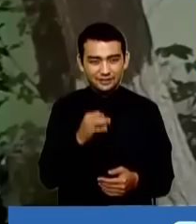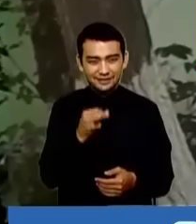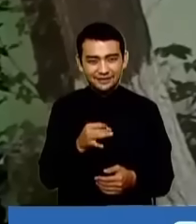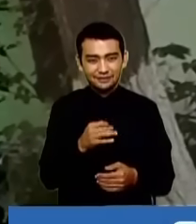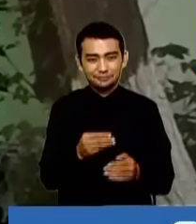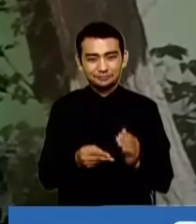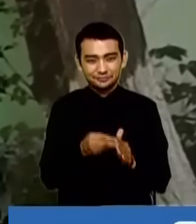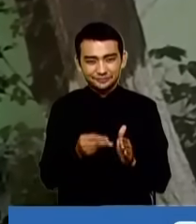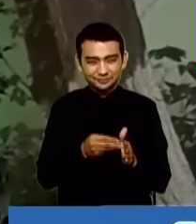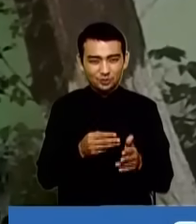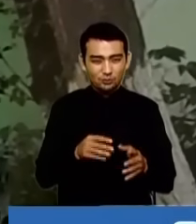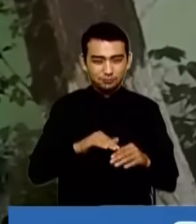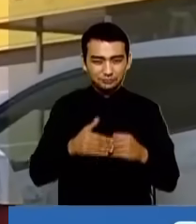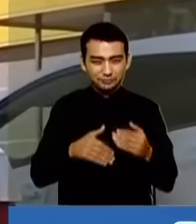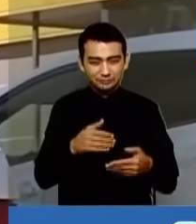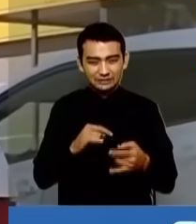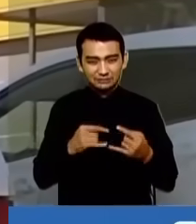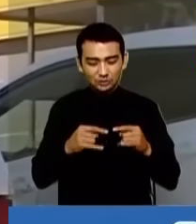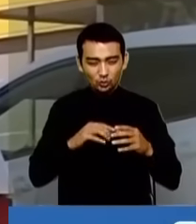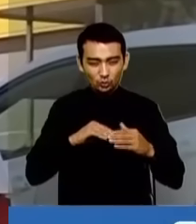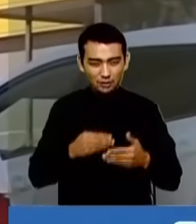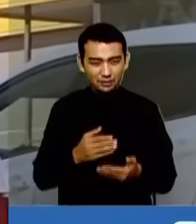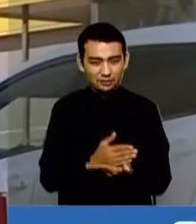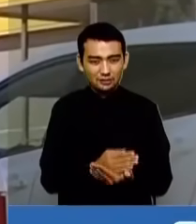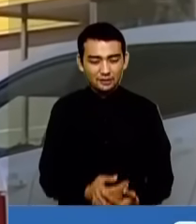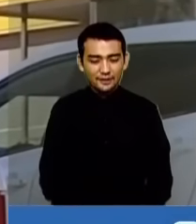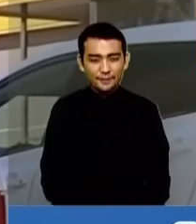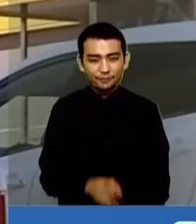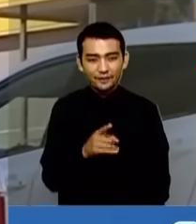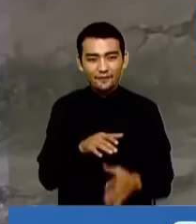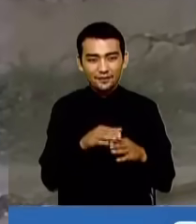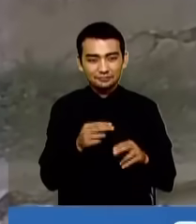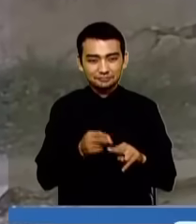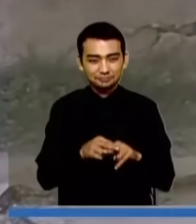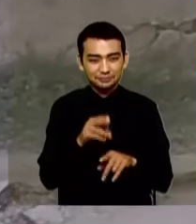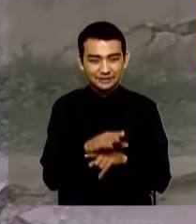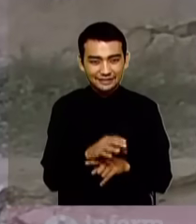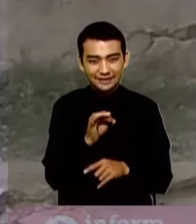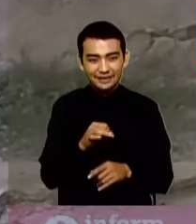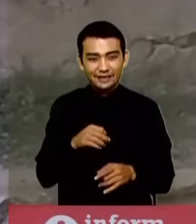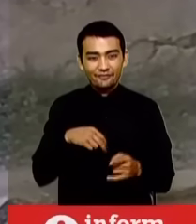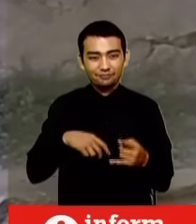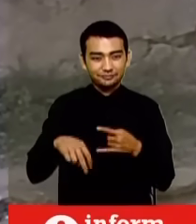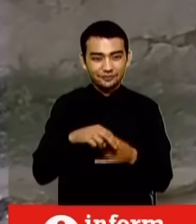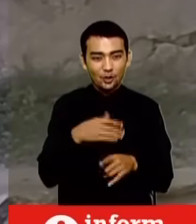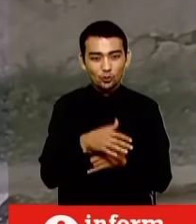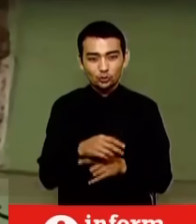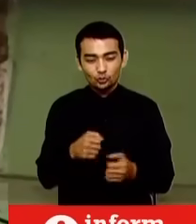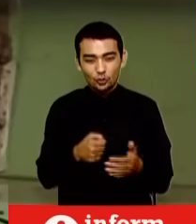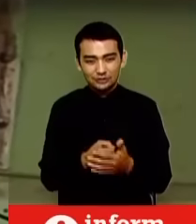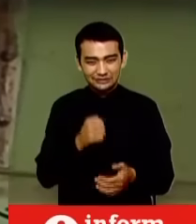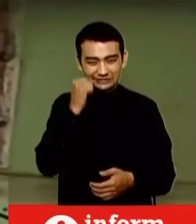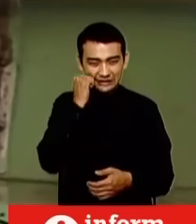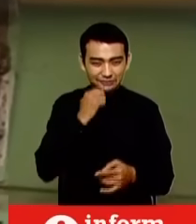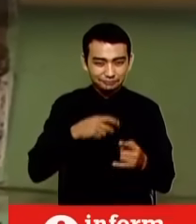сыртқы сылақтары да опырылып түсіп жатыр. Мұндай шала іске шенеуніктер нұсқау берген, сондықтан есіктен шығып көшеге жеткенше сұрықсыз